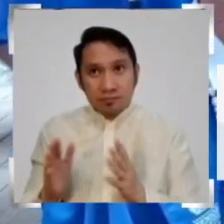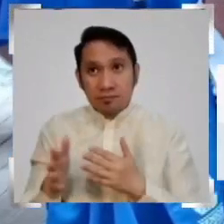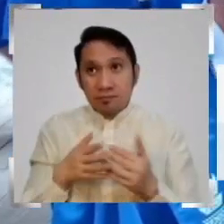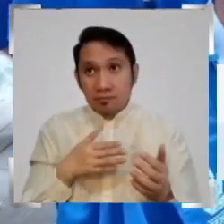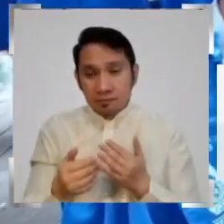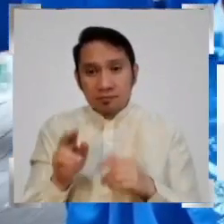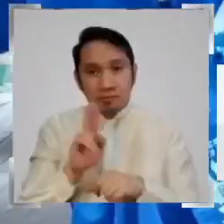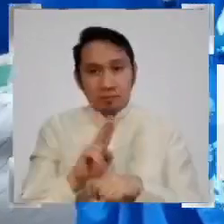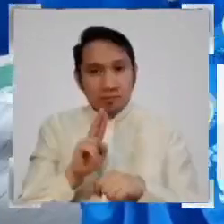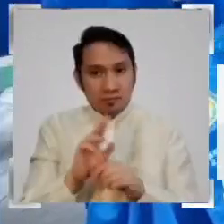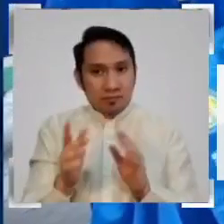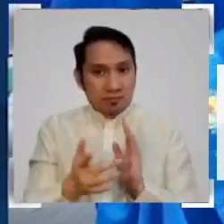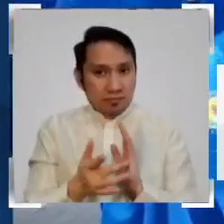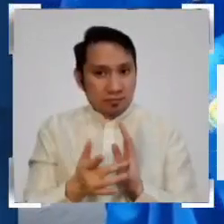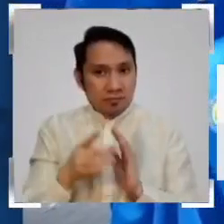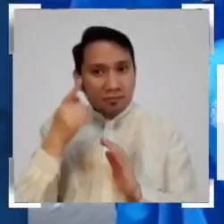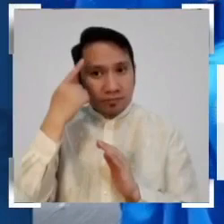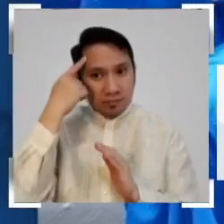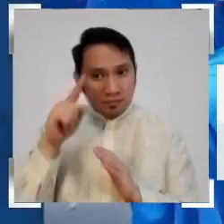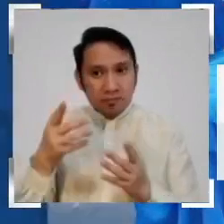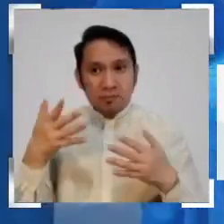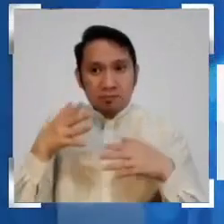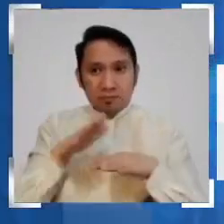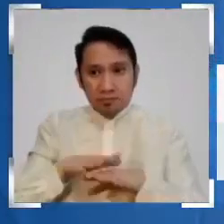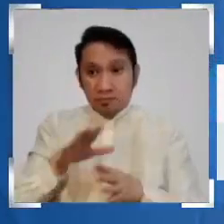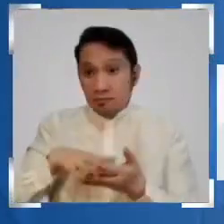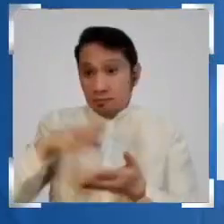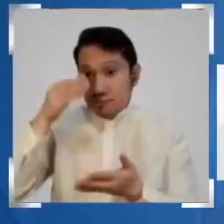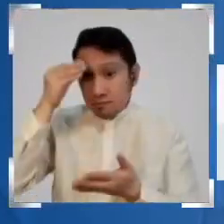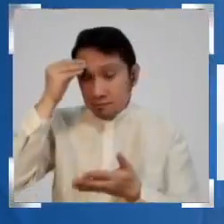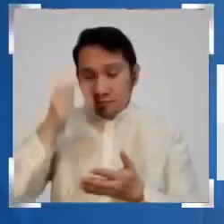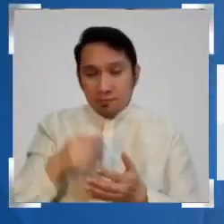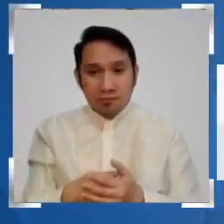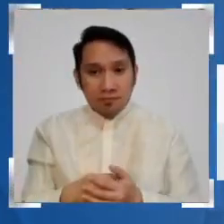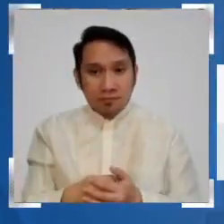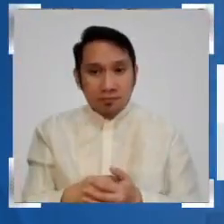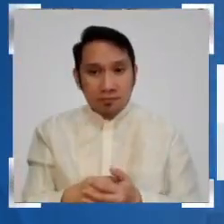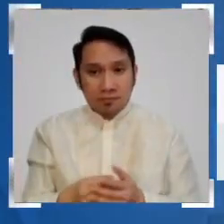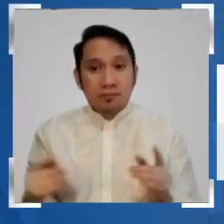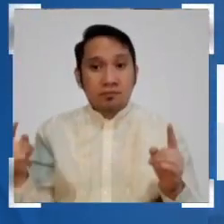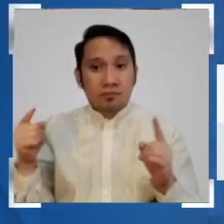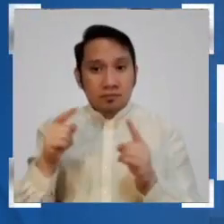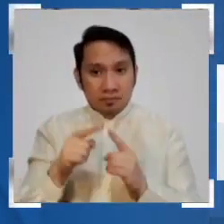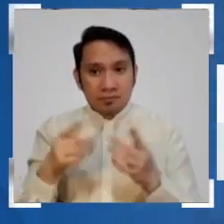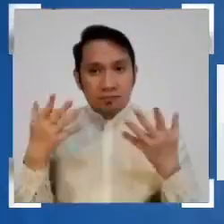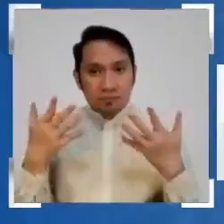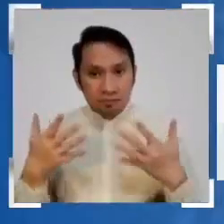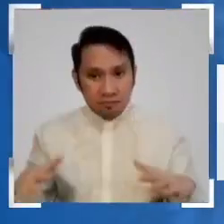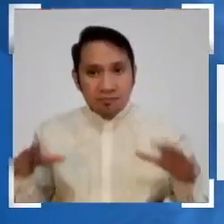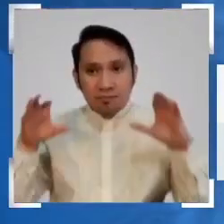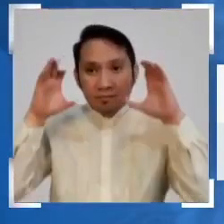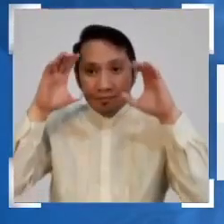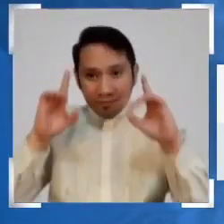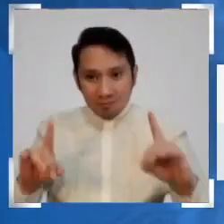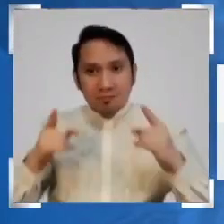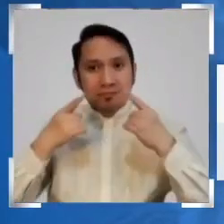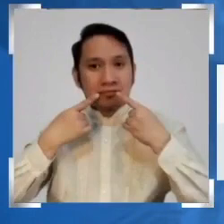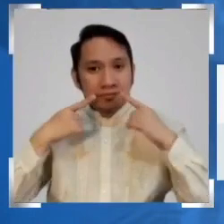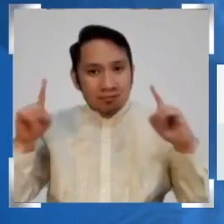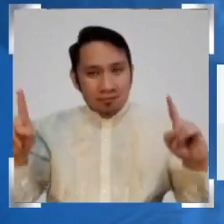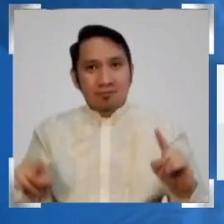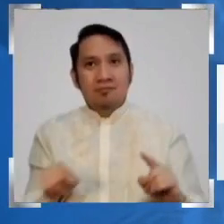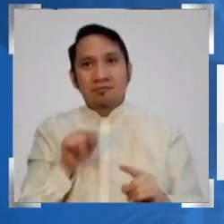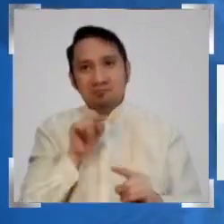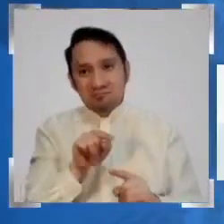teknolohiya para sa blended learning na magkapandemya hanggang makatapos. At kinilala pa bilang most